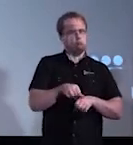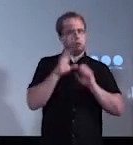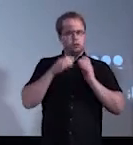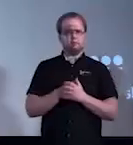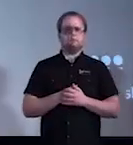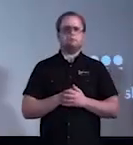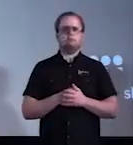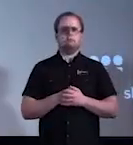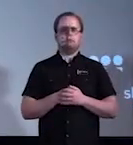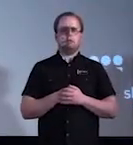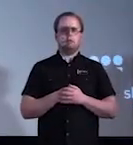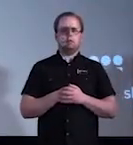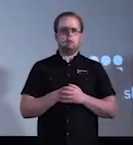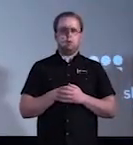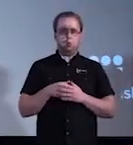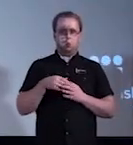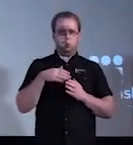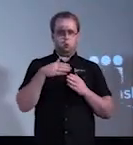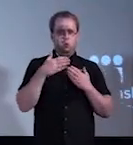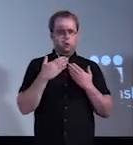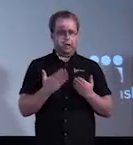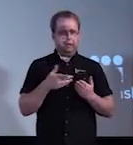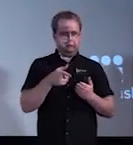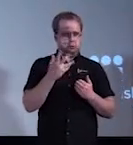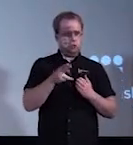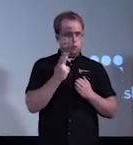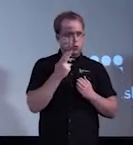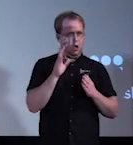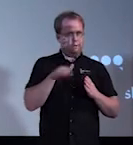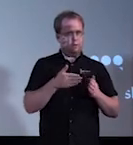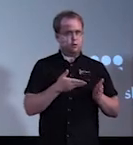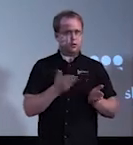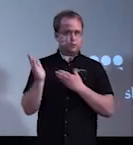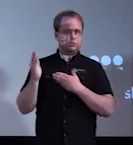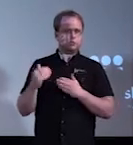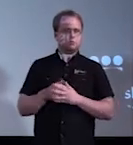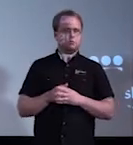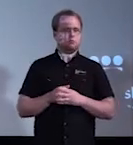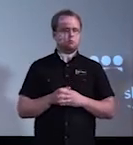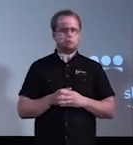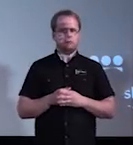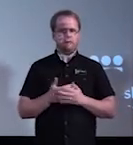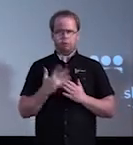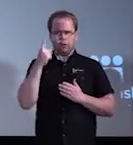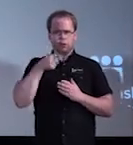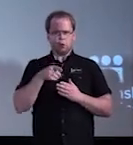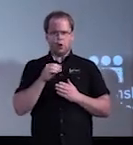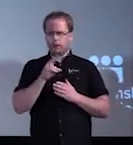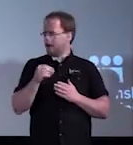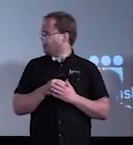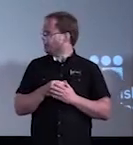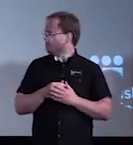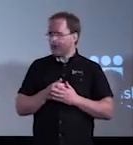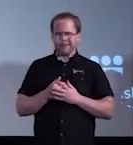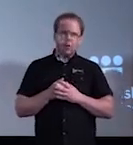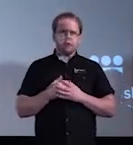i det som just nu då är ute på remiss fram till den 3 augusti. Mm. Anna, vad tänker du? Nej, men jag tänker att